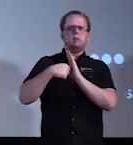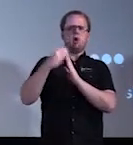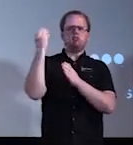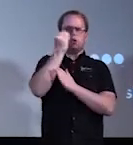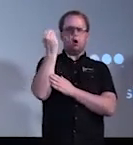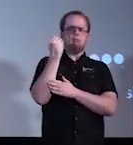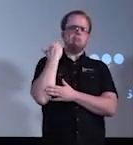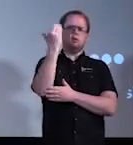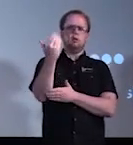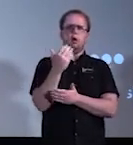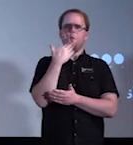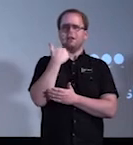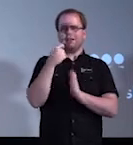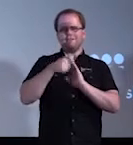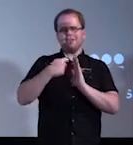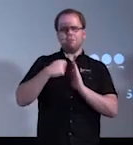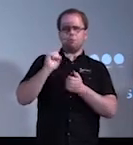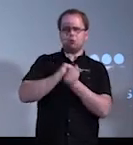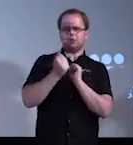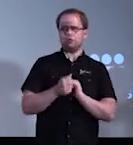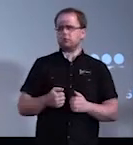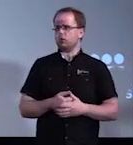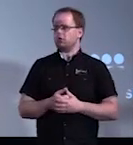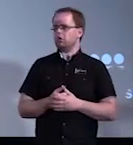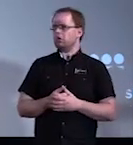om och vilken filmpolitik? Nej, men,